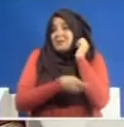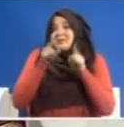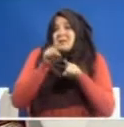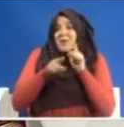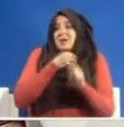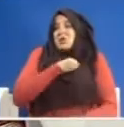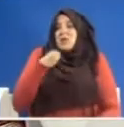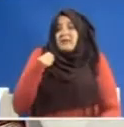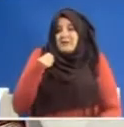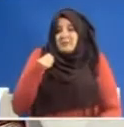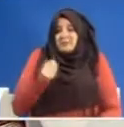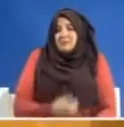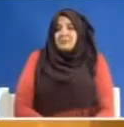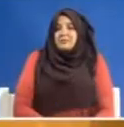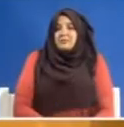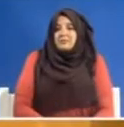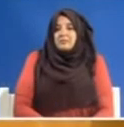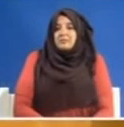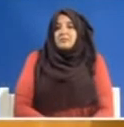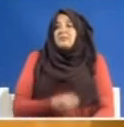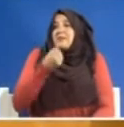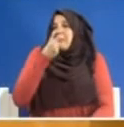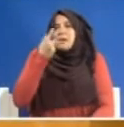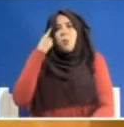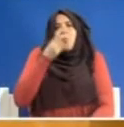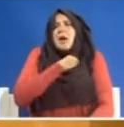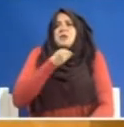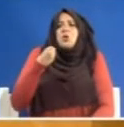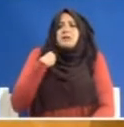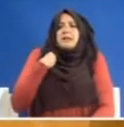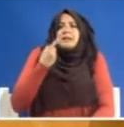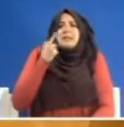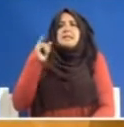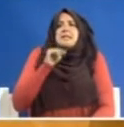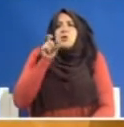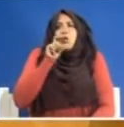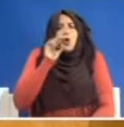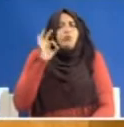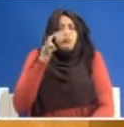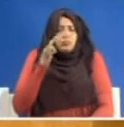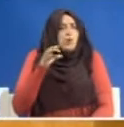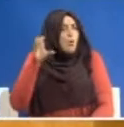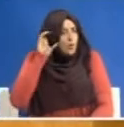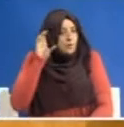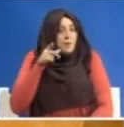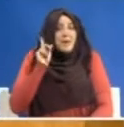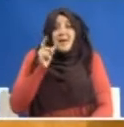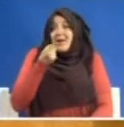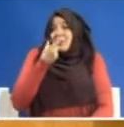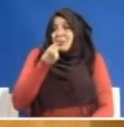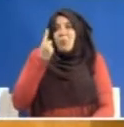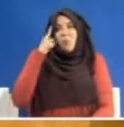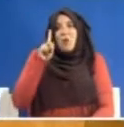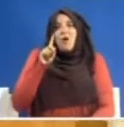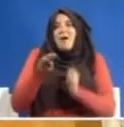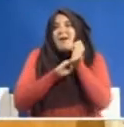هو بسبب المرض، الدواء الذي هو بسبب المرض فهذا إذا الطبيب قالها تشرب وجوبا تشرب، ولكن دواء بسبب منع الحمل هذا